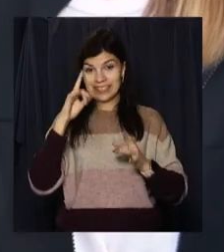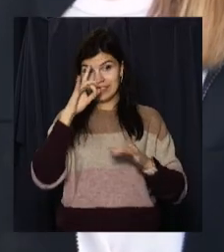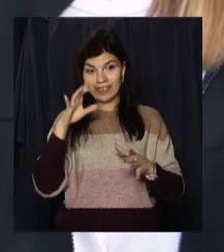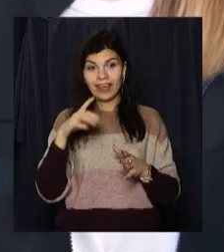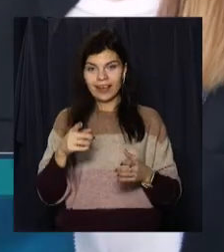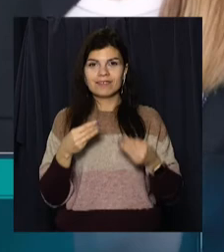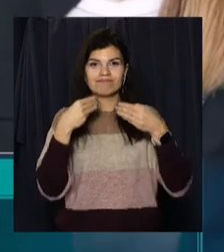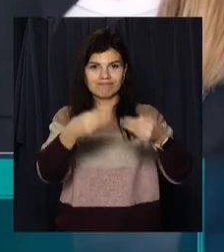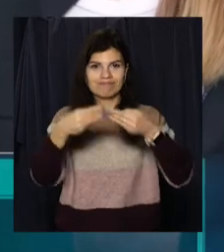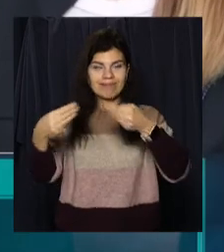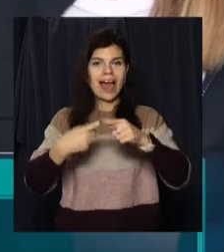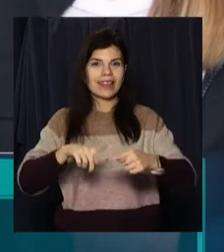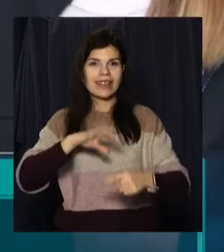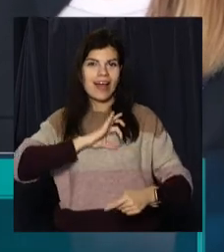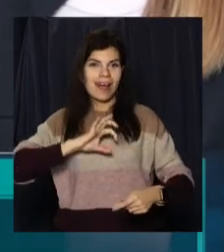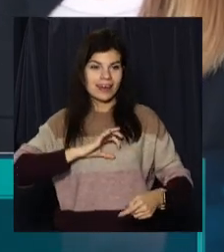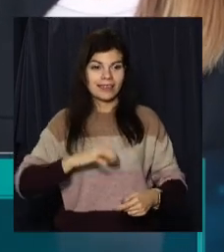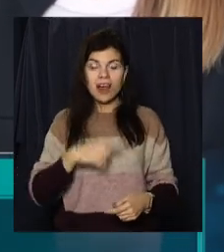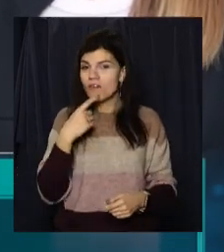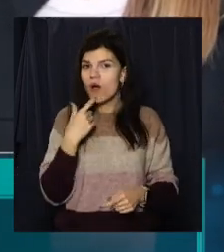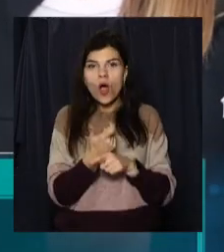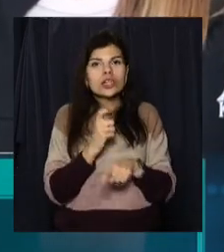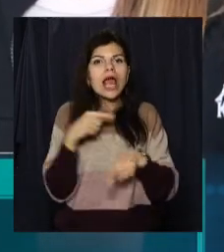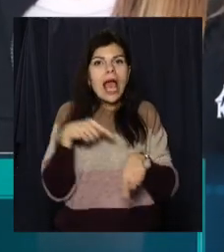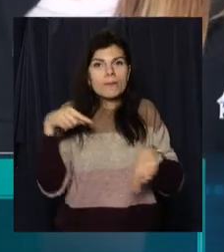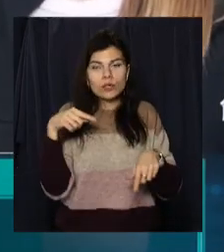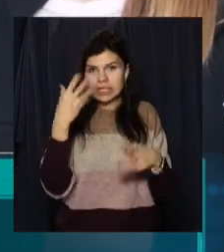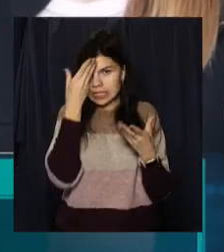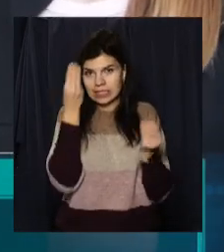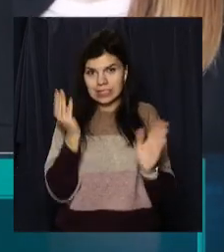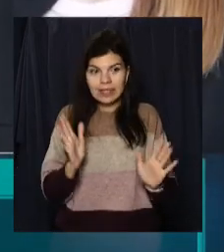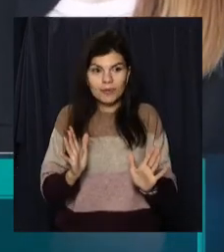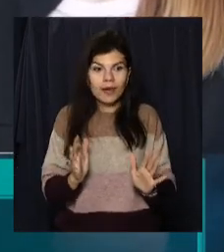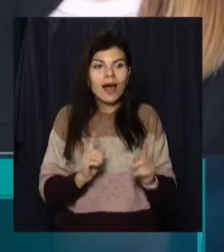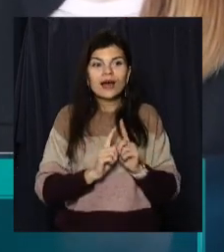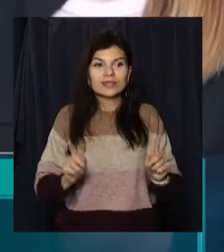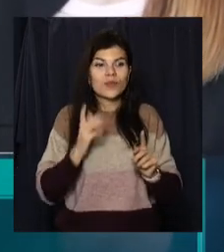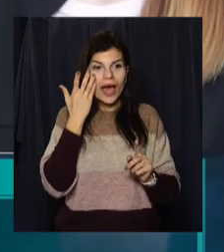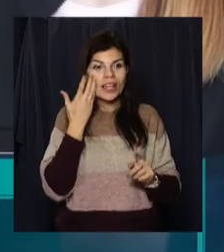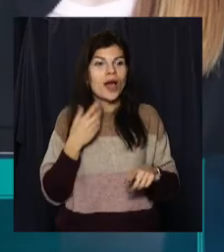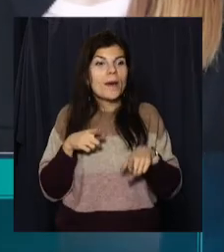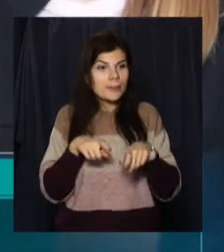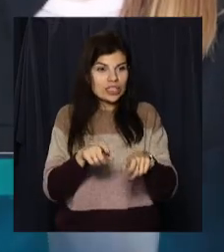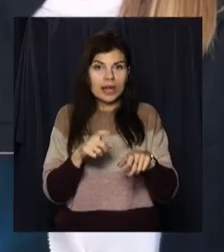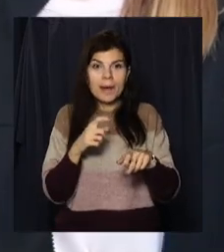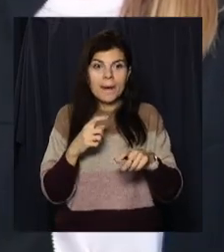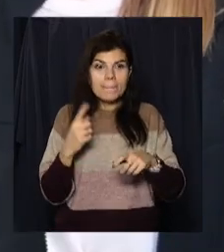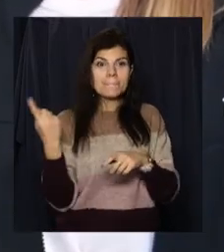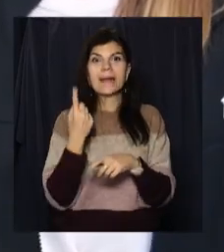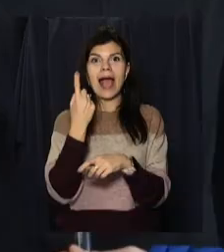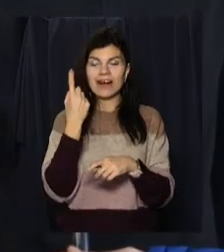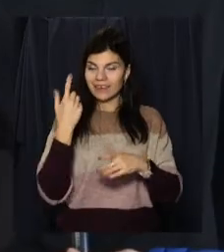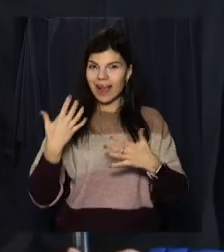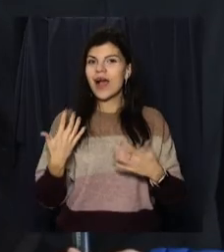Прошли очень увлекательно, было интересно. И незабываемые эмоции просто. Да, особенно, когда вот бежим первые, знаю,